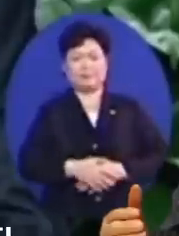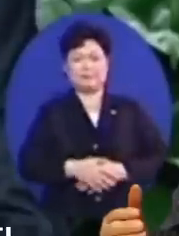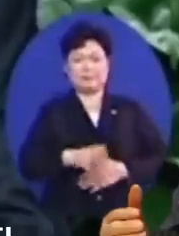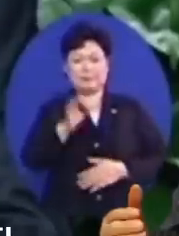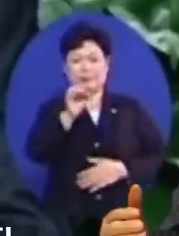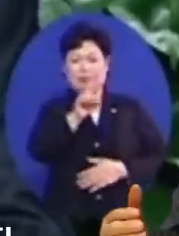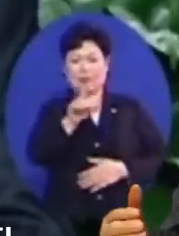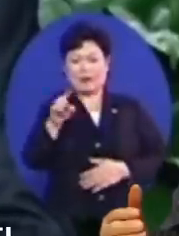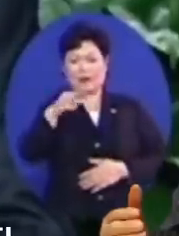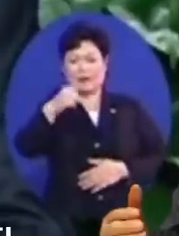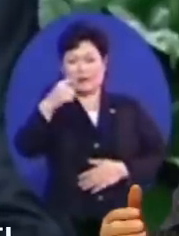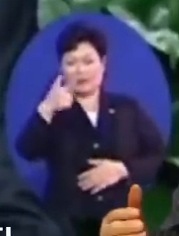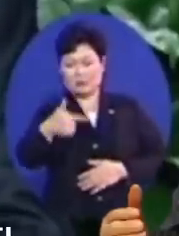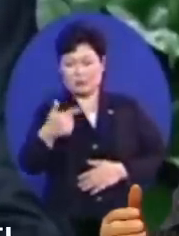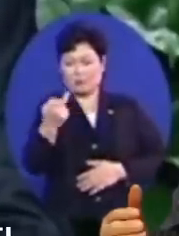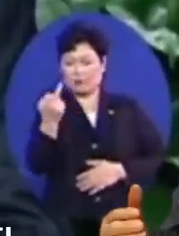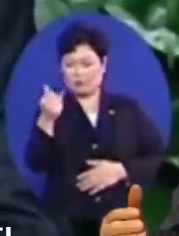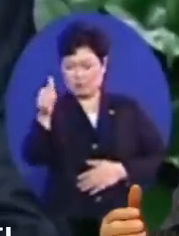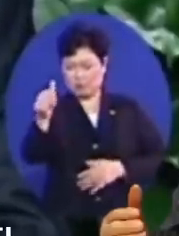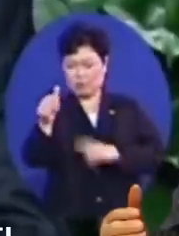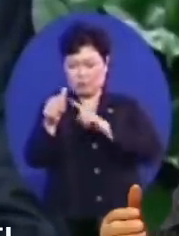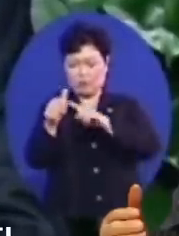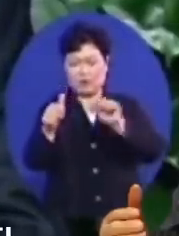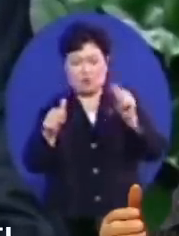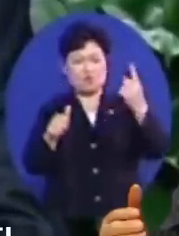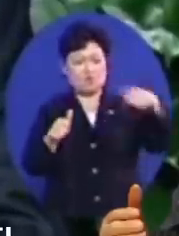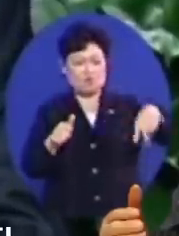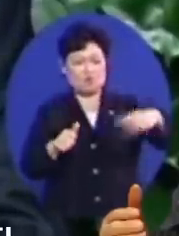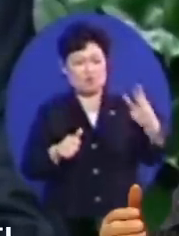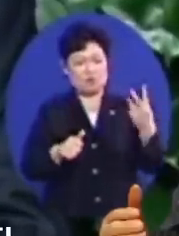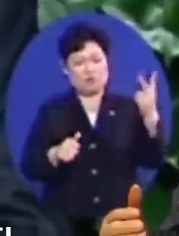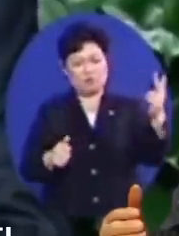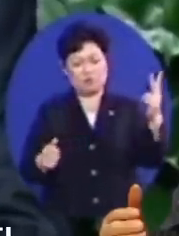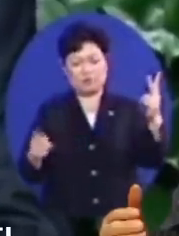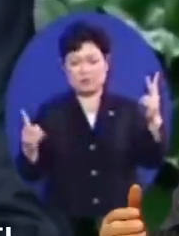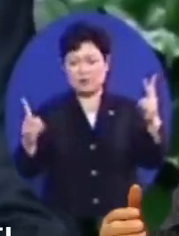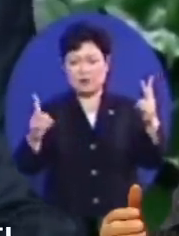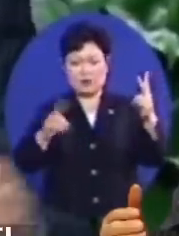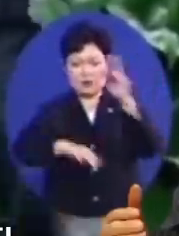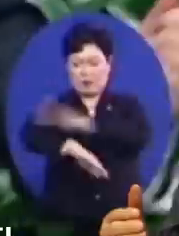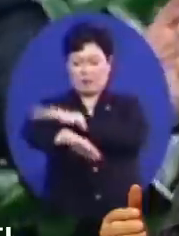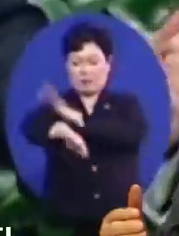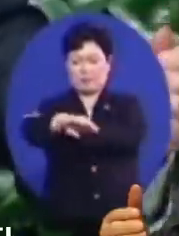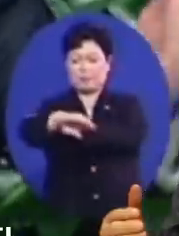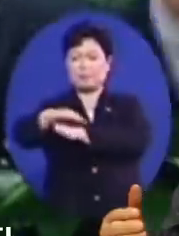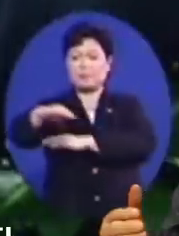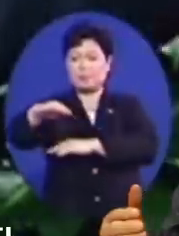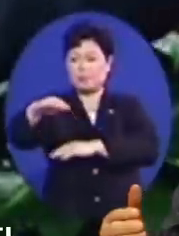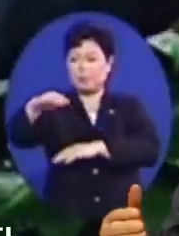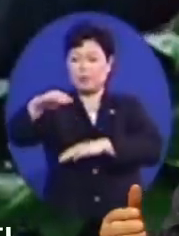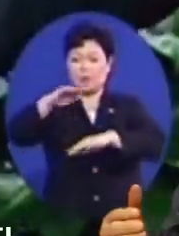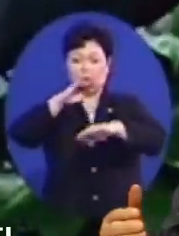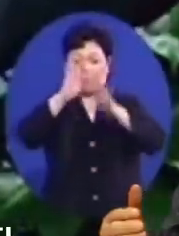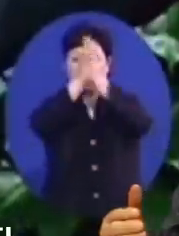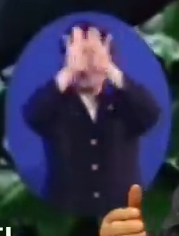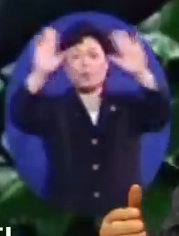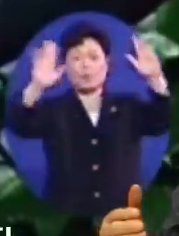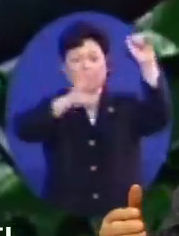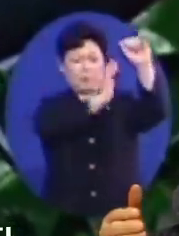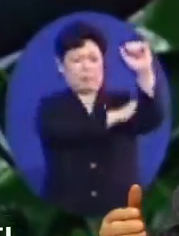아론과 훌이 돌을 하나 가지고 와서 그 위에 모세를 앉히고 한쪽 발은 아론 다른 발은 훌이 들어서 해질